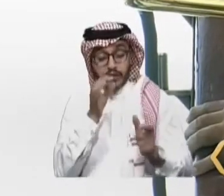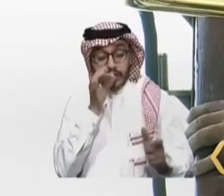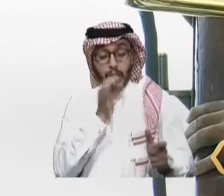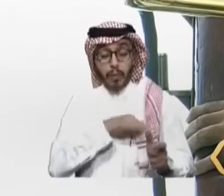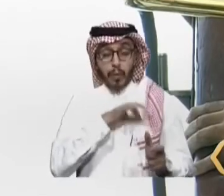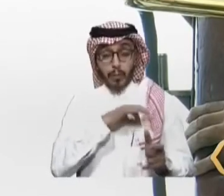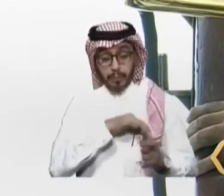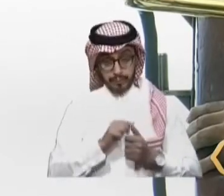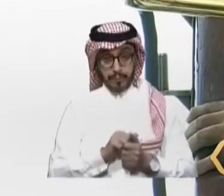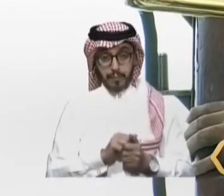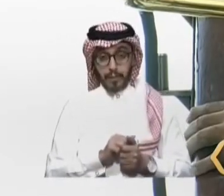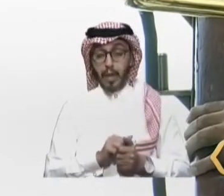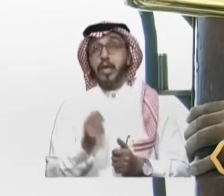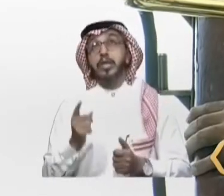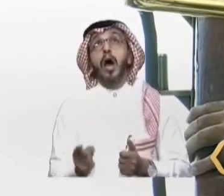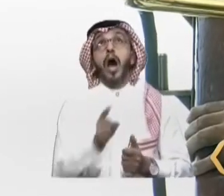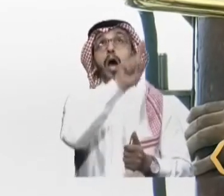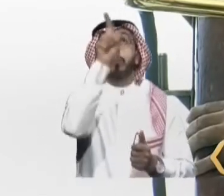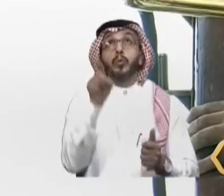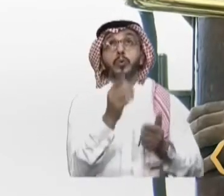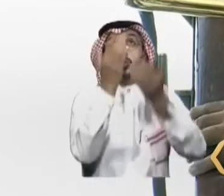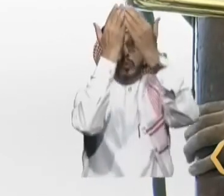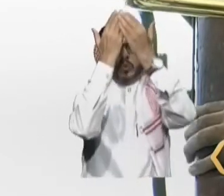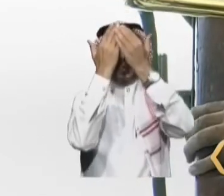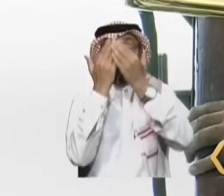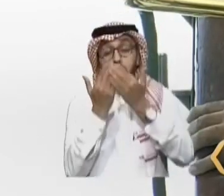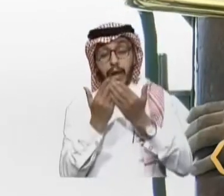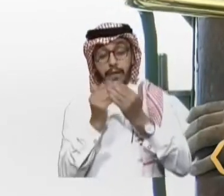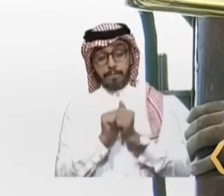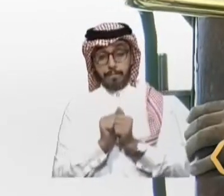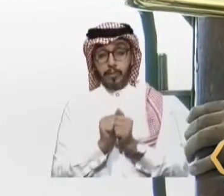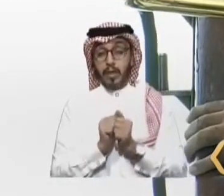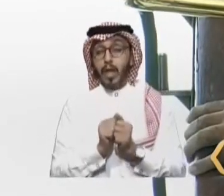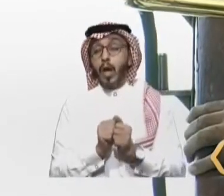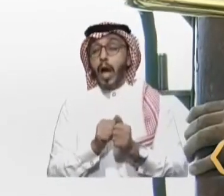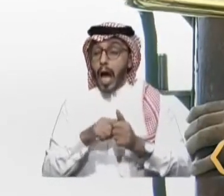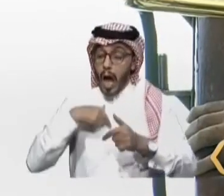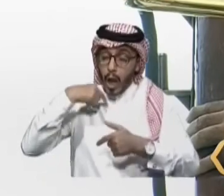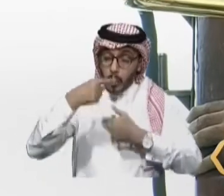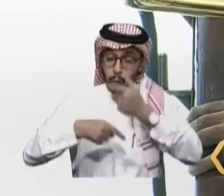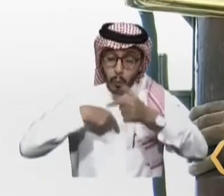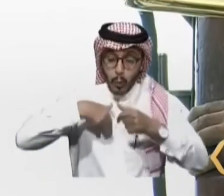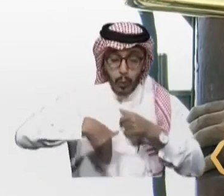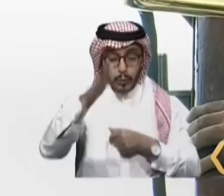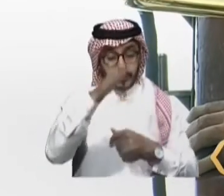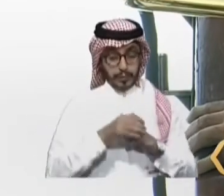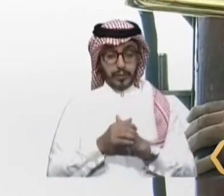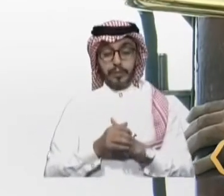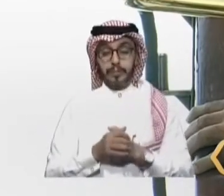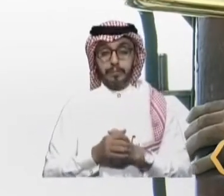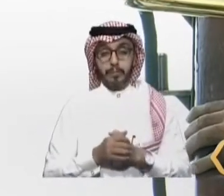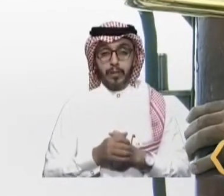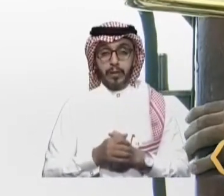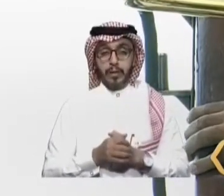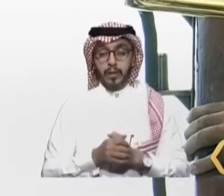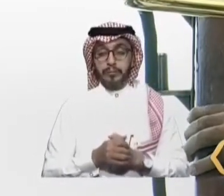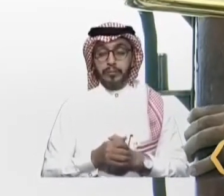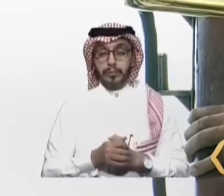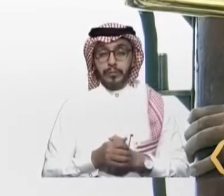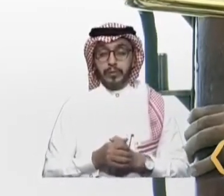ينفعكم والاستعانة على ذلك ديدنكم وسبيلكم.